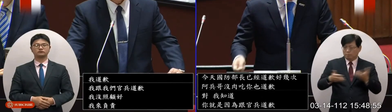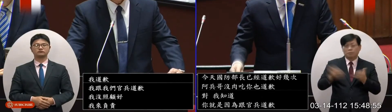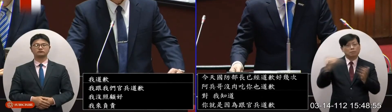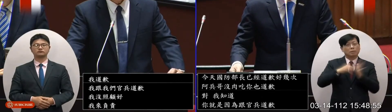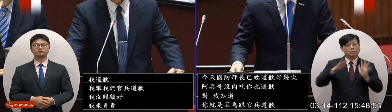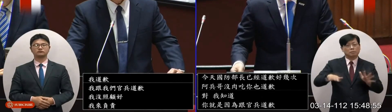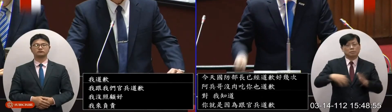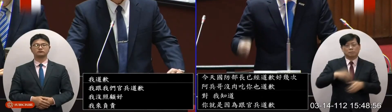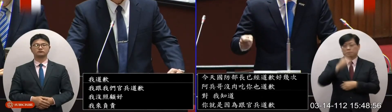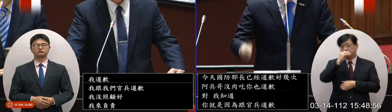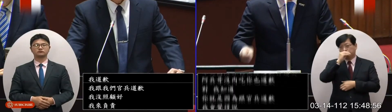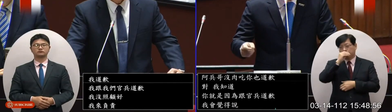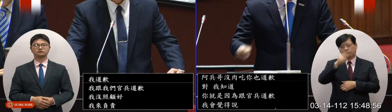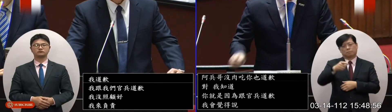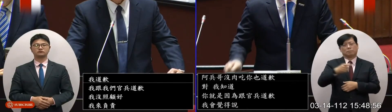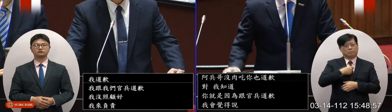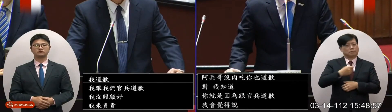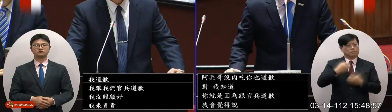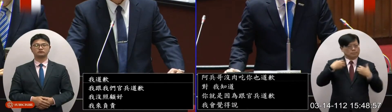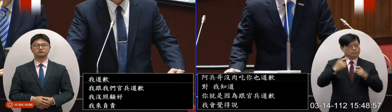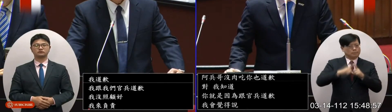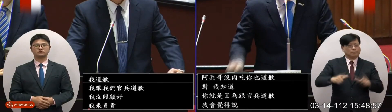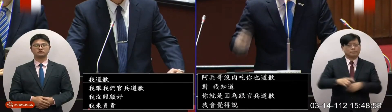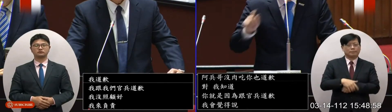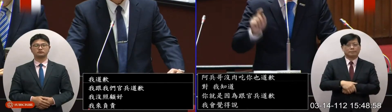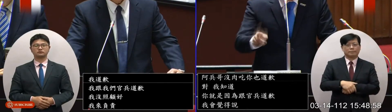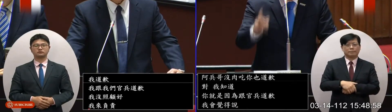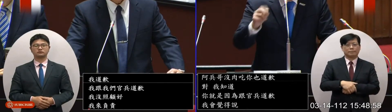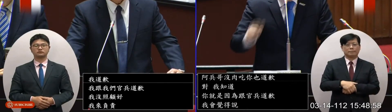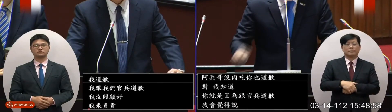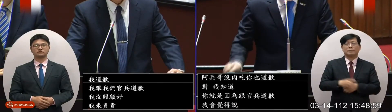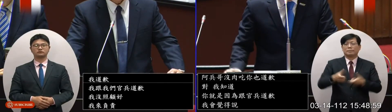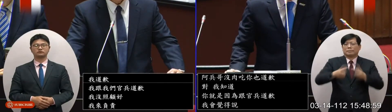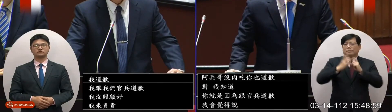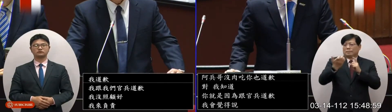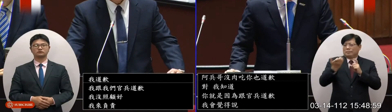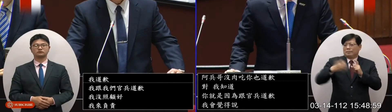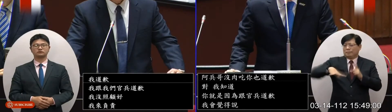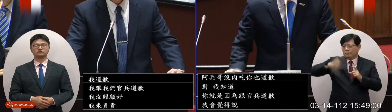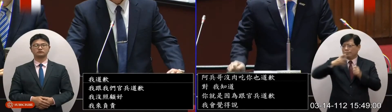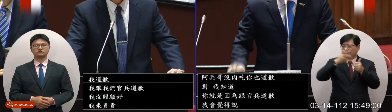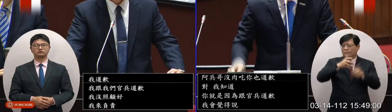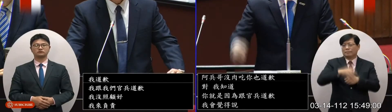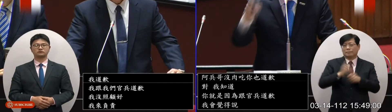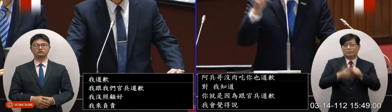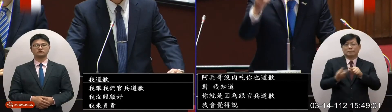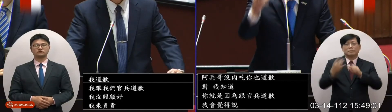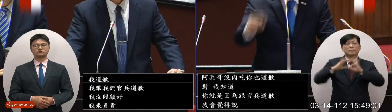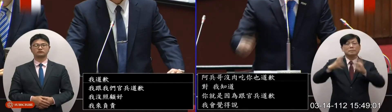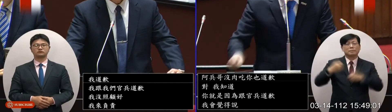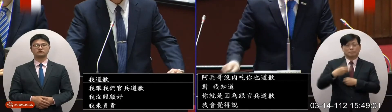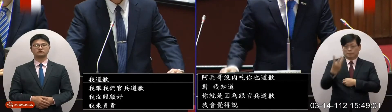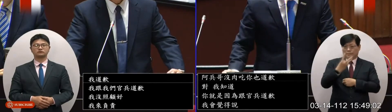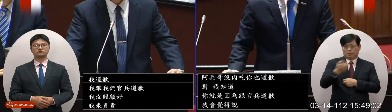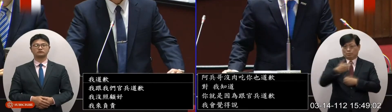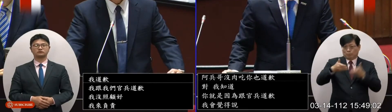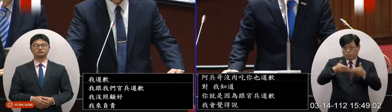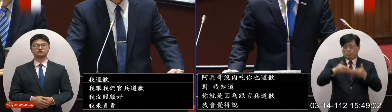表态，才该负最大的责任。所以回到我刚刚一开始跟你讲的，中华民国三个最重要的